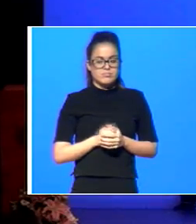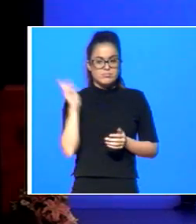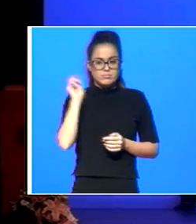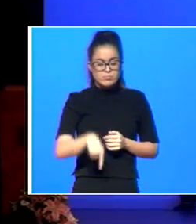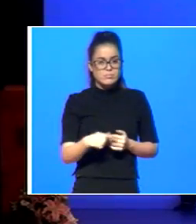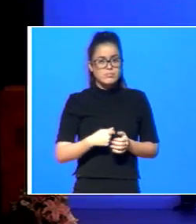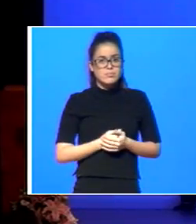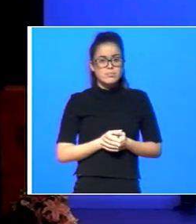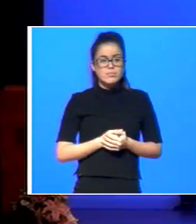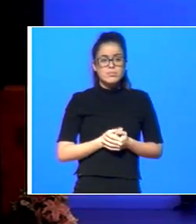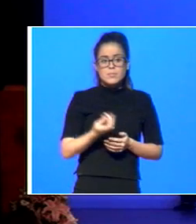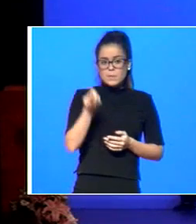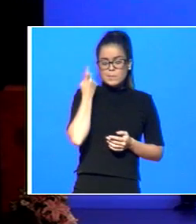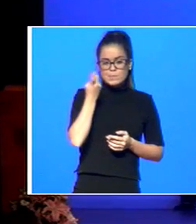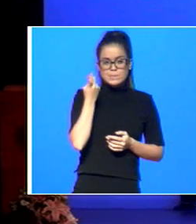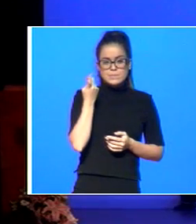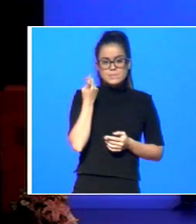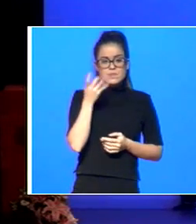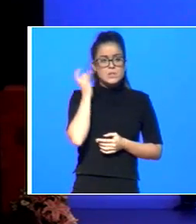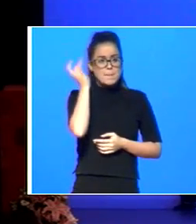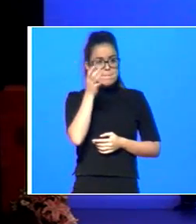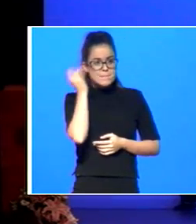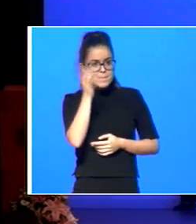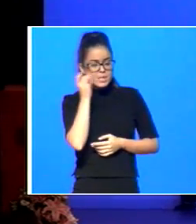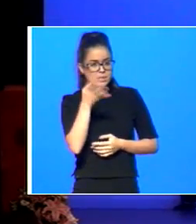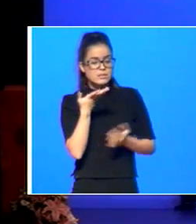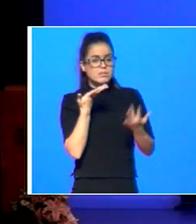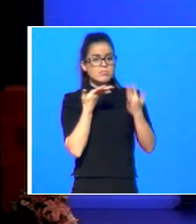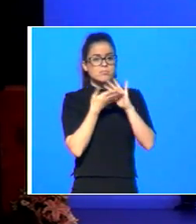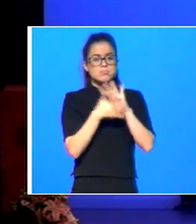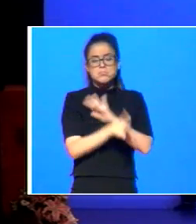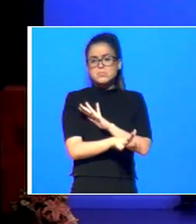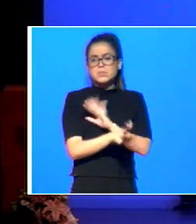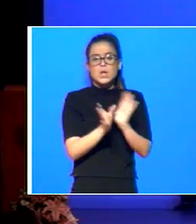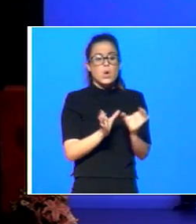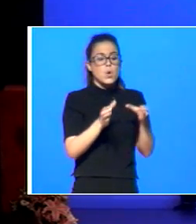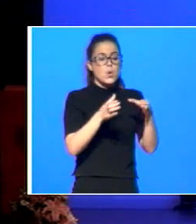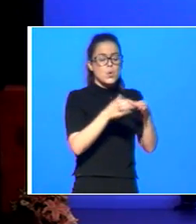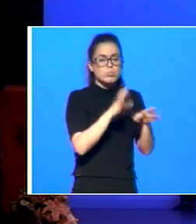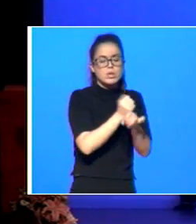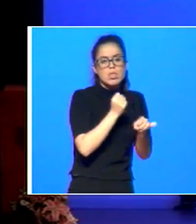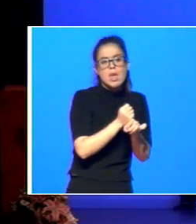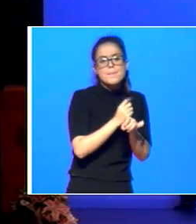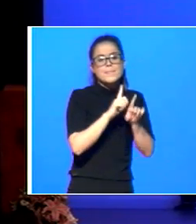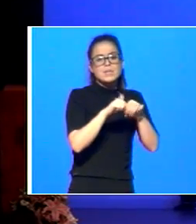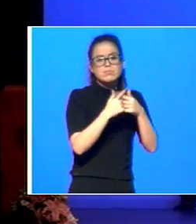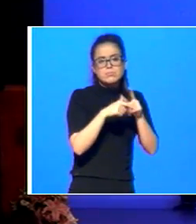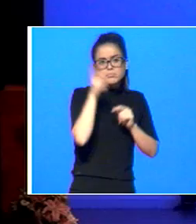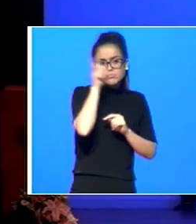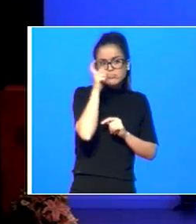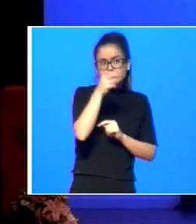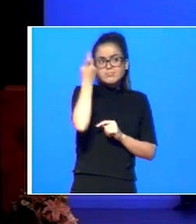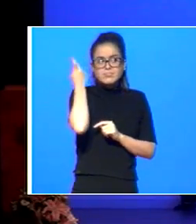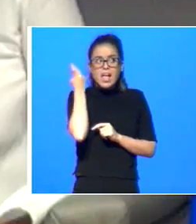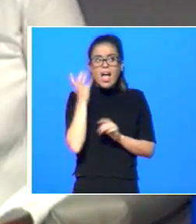Ikasliak entzuten dira bebai batzorde mistuetan, hau da, talde lanak nun irakasliak, gurasuak eta ikasliak dagozen,